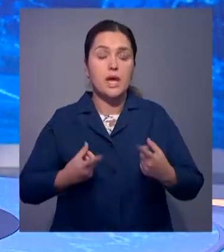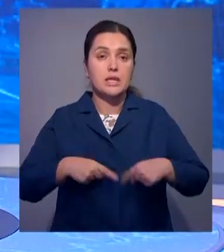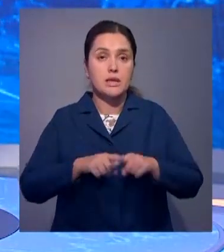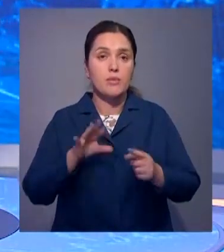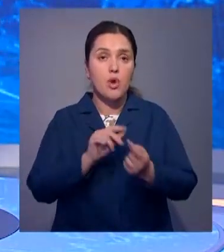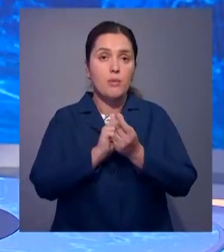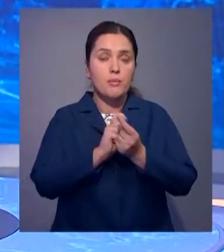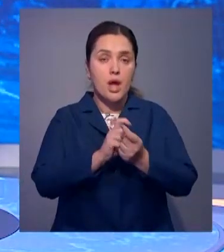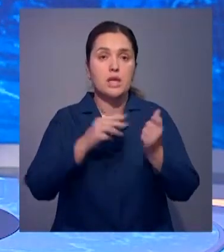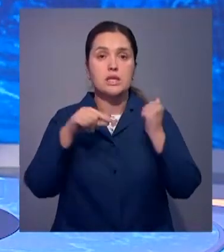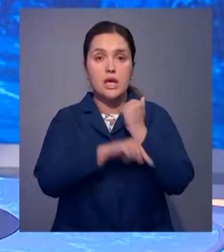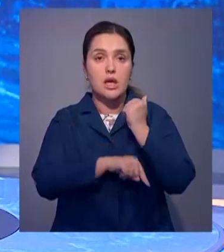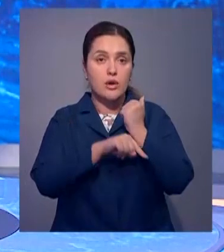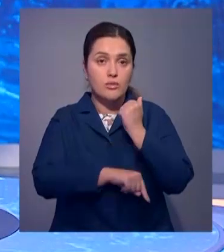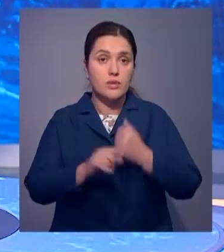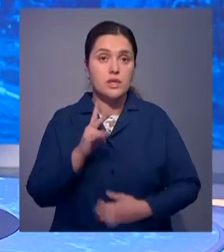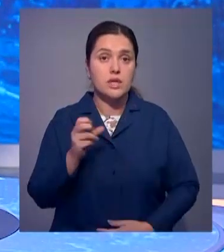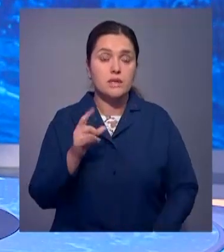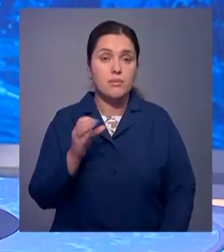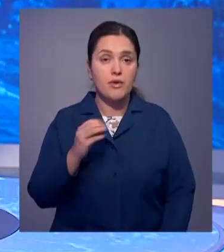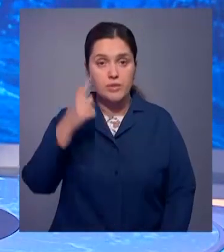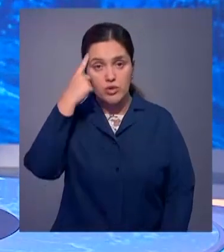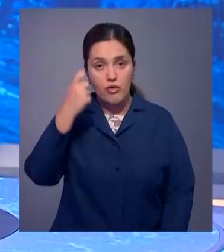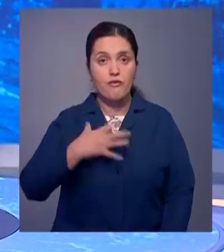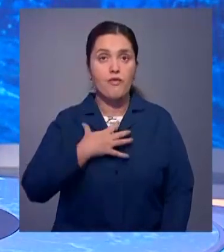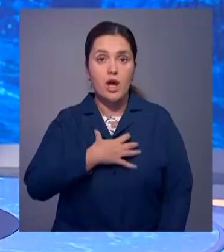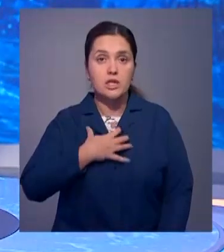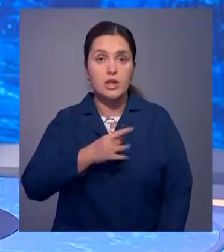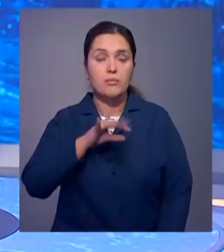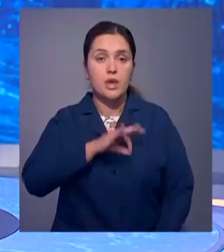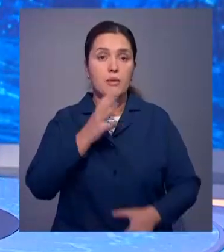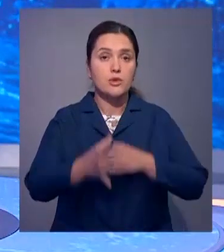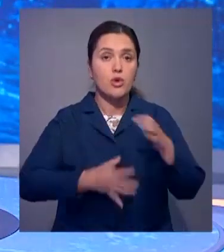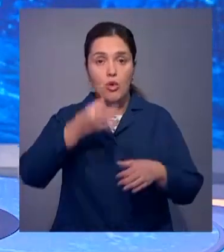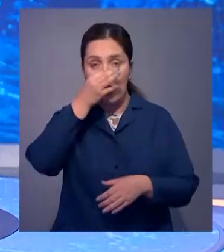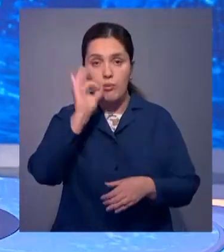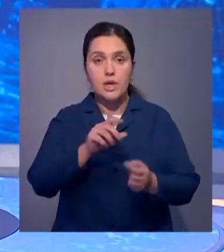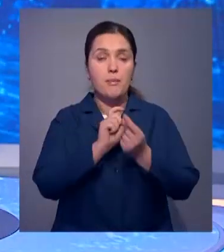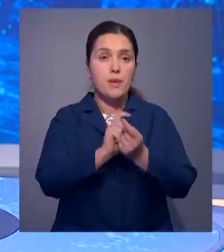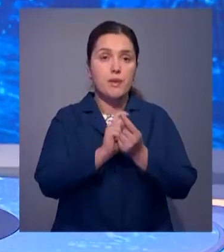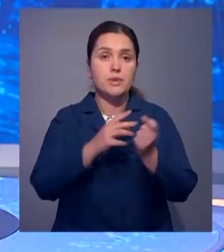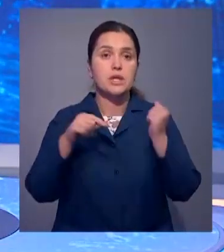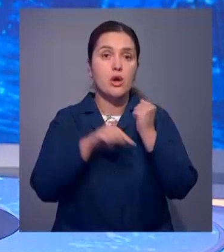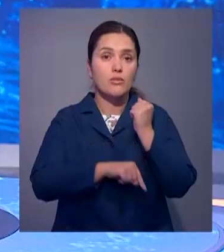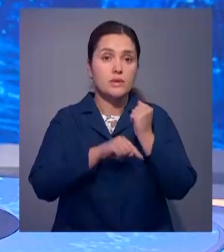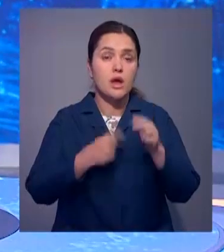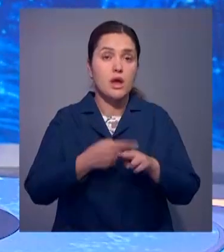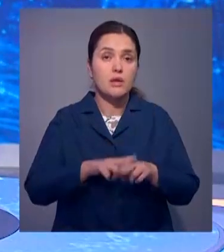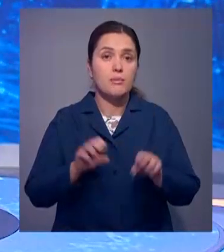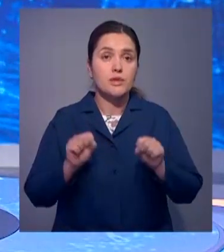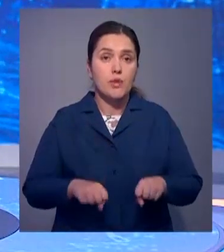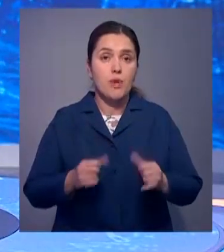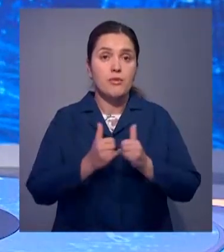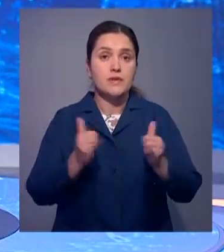по противодействию коррупции. Кроме того, Нурсултан Назарбаев подчеркнул важность применения международного опыта по борьбе с коррупцией.